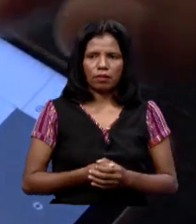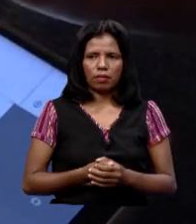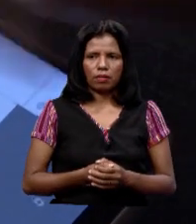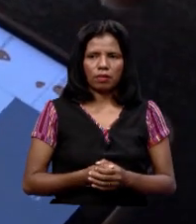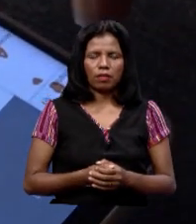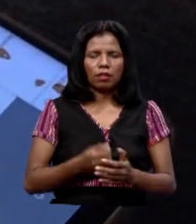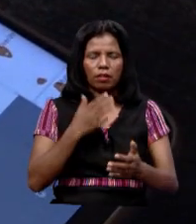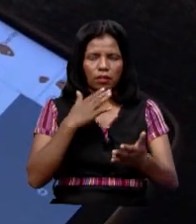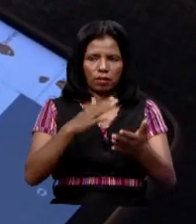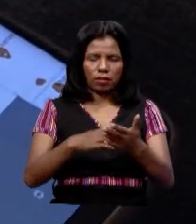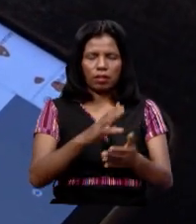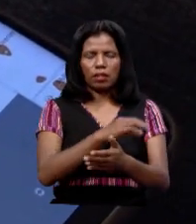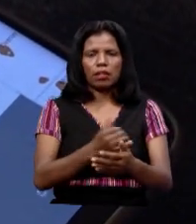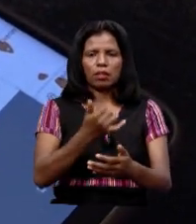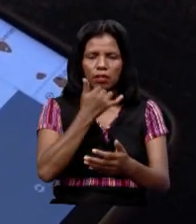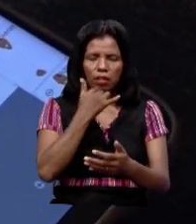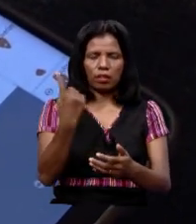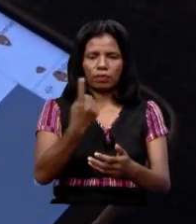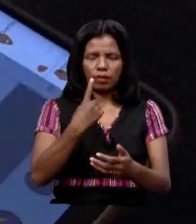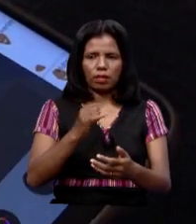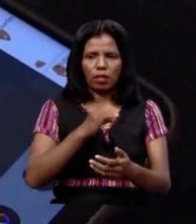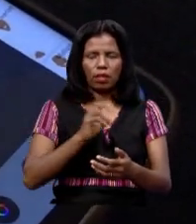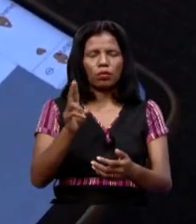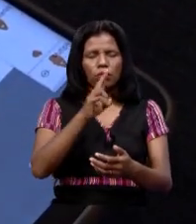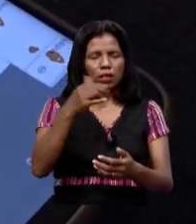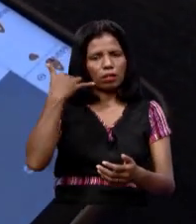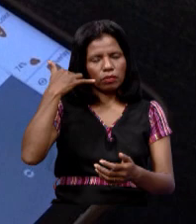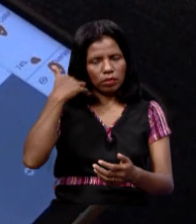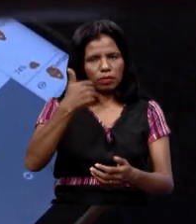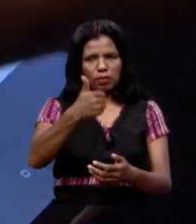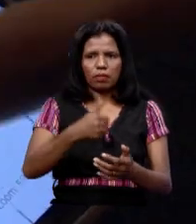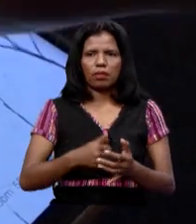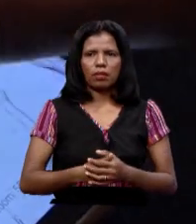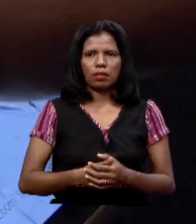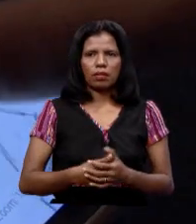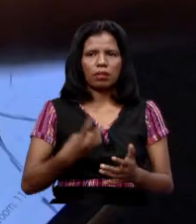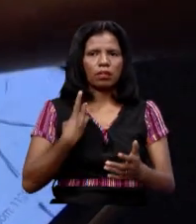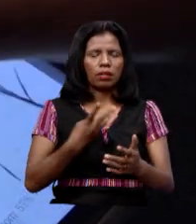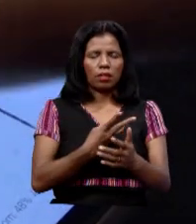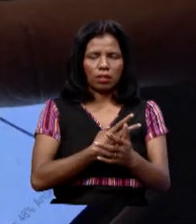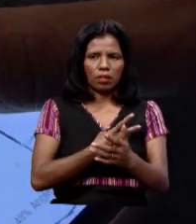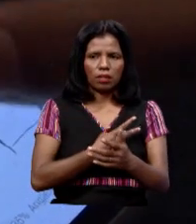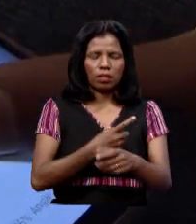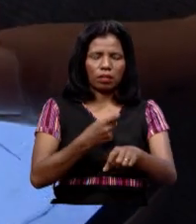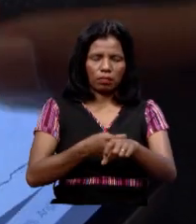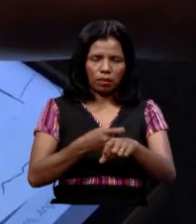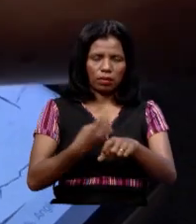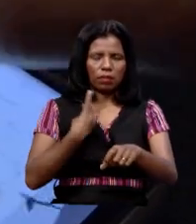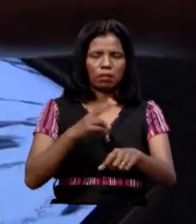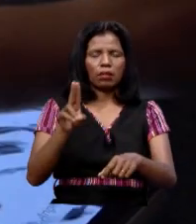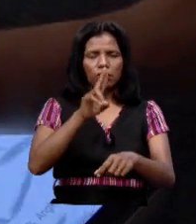ladia erro let né, eu prefiro usar telefone. Ini hanya baik tak kualiti itu lah tempat ni baik, tapi lebih zona